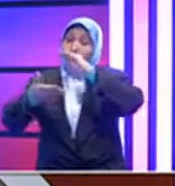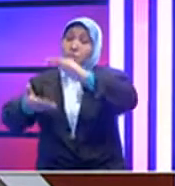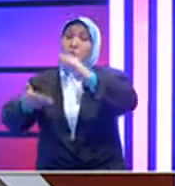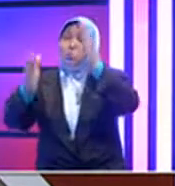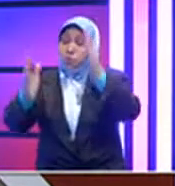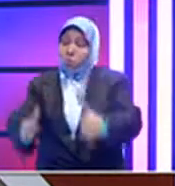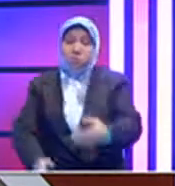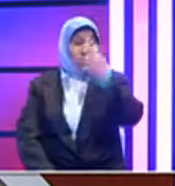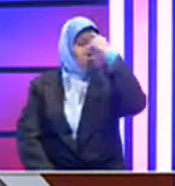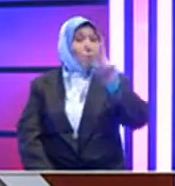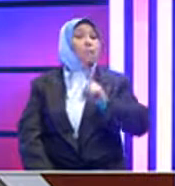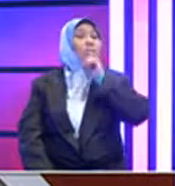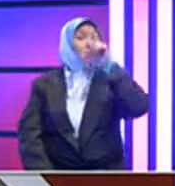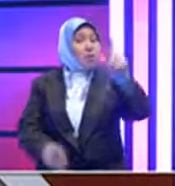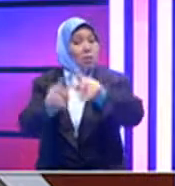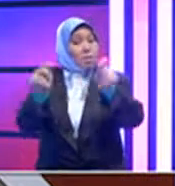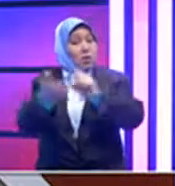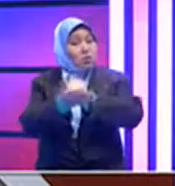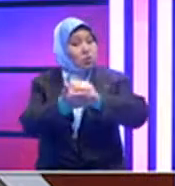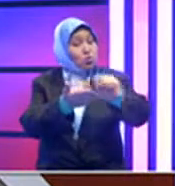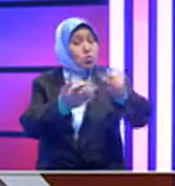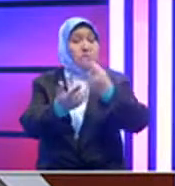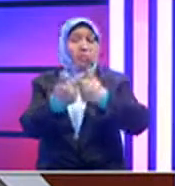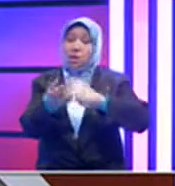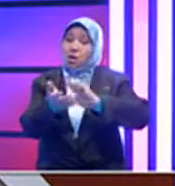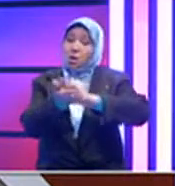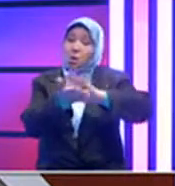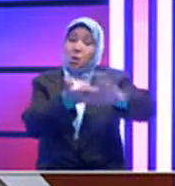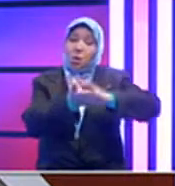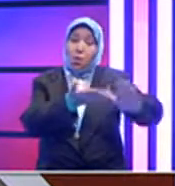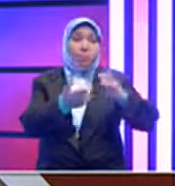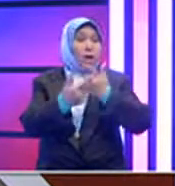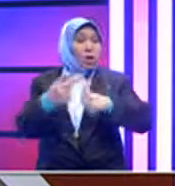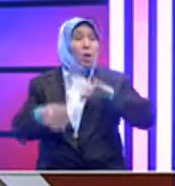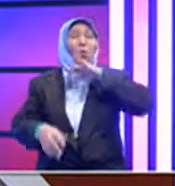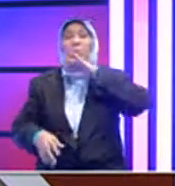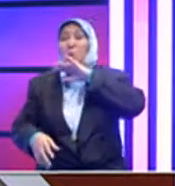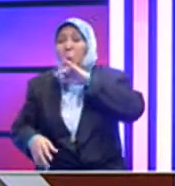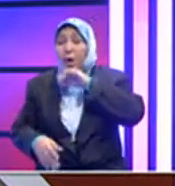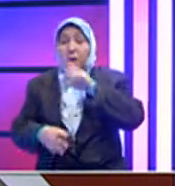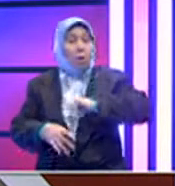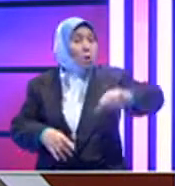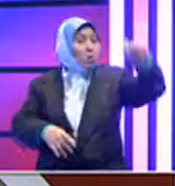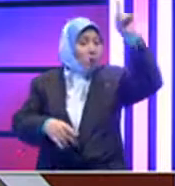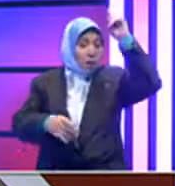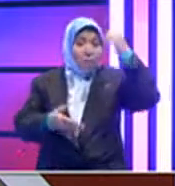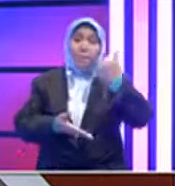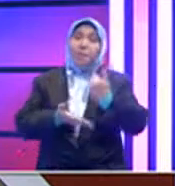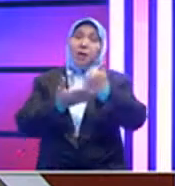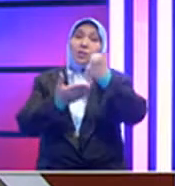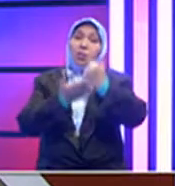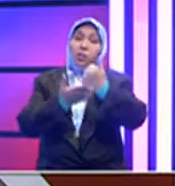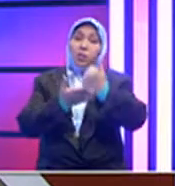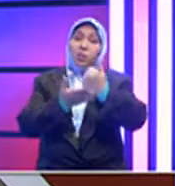memastikan tempat ini Suci daripada segala kotoran-kotoran yang ada dan Allah akan membantu gua umirtu anak